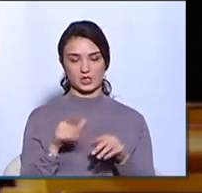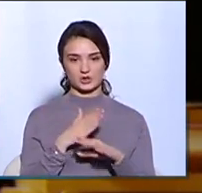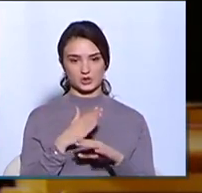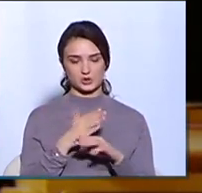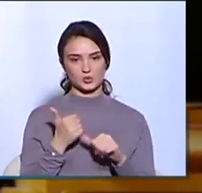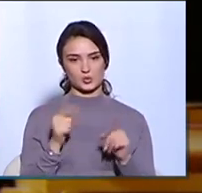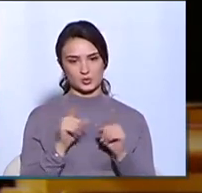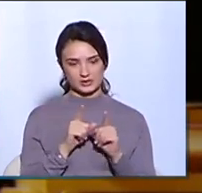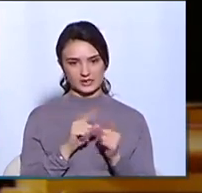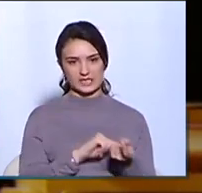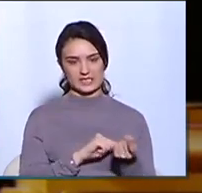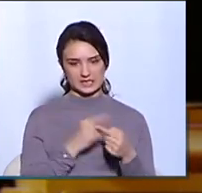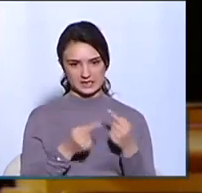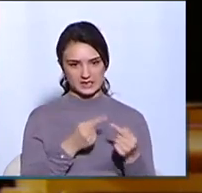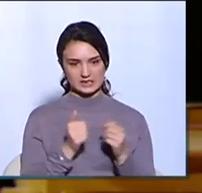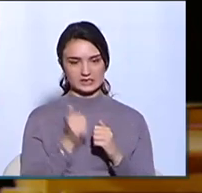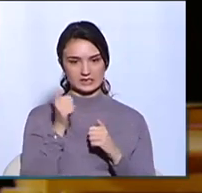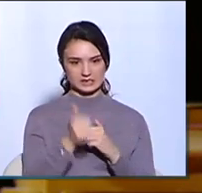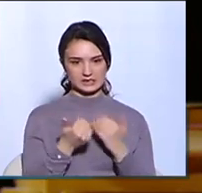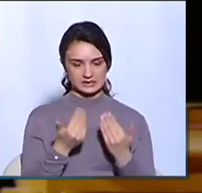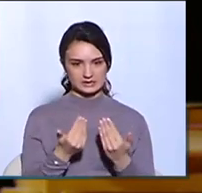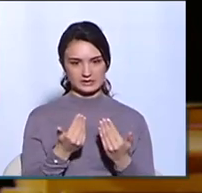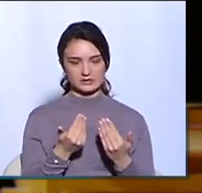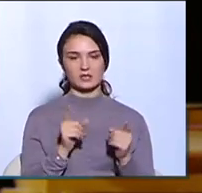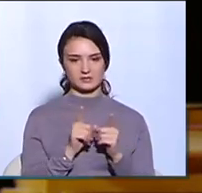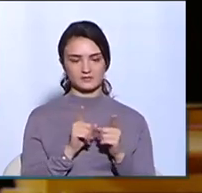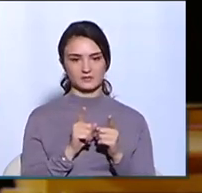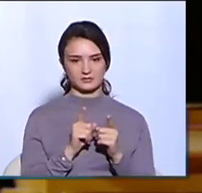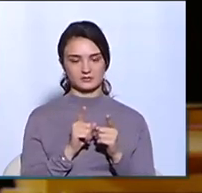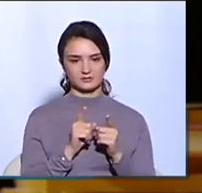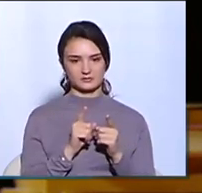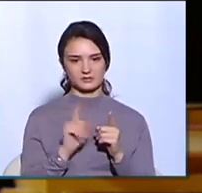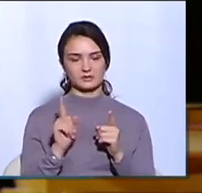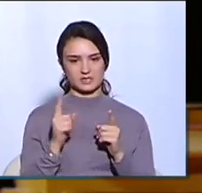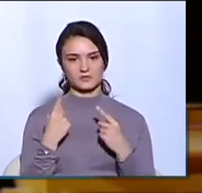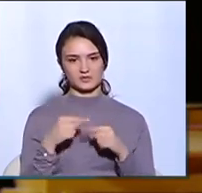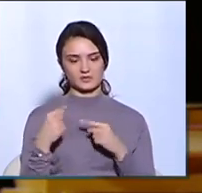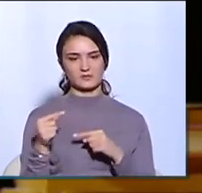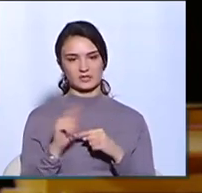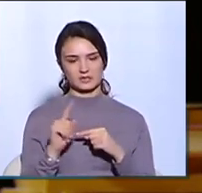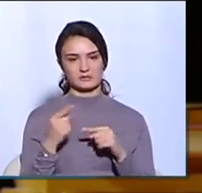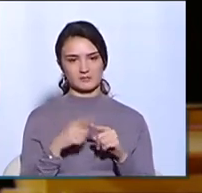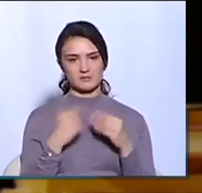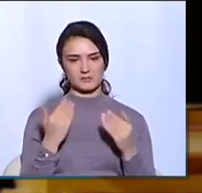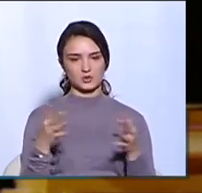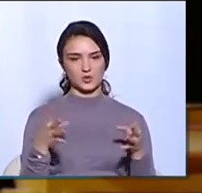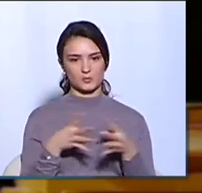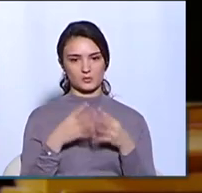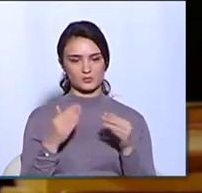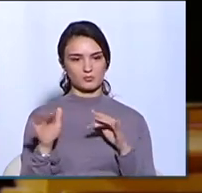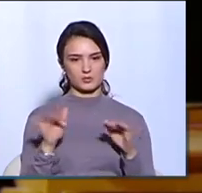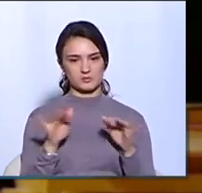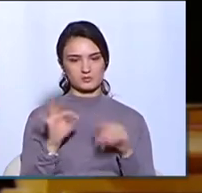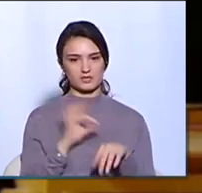არის როგორც გენეტიკური წინასწარ გამწყობი ფაქტორებით, ასევე გარკვეული გარემო ფაქტორებით. და მათი კომბინირებული